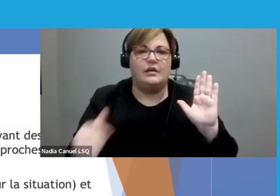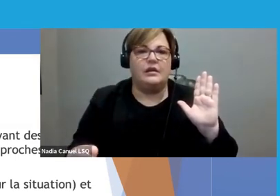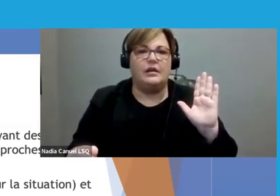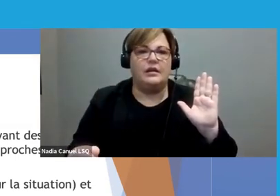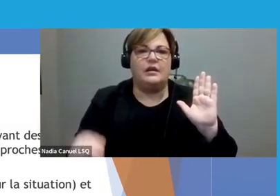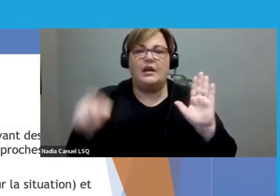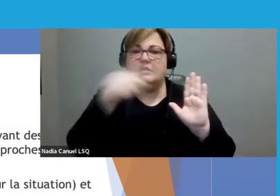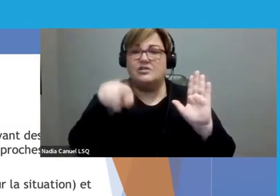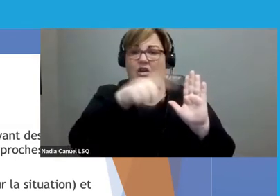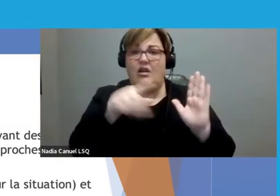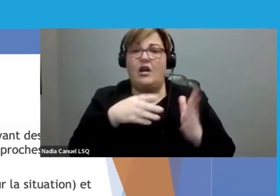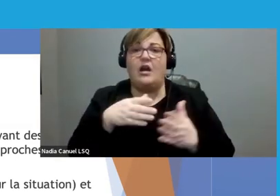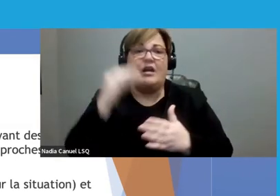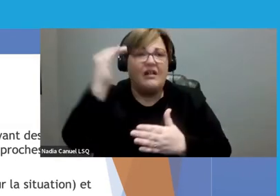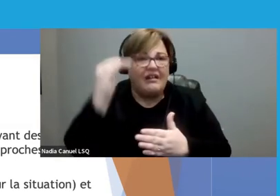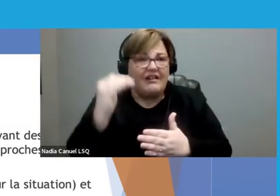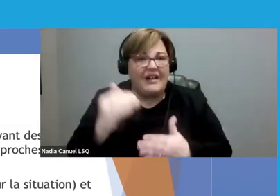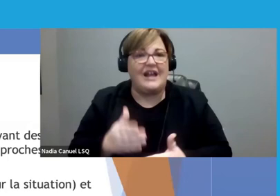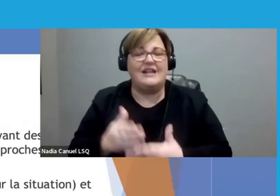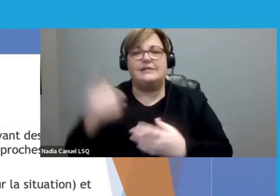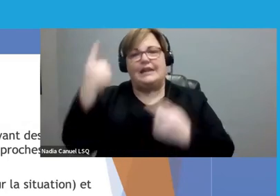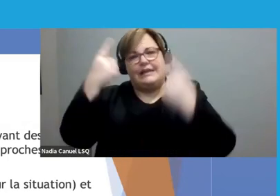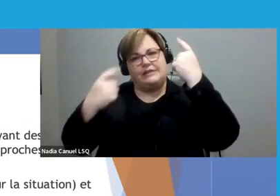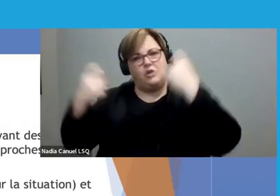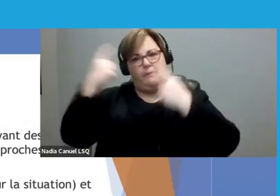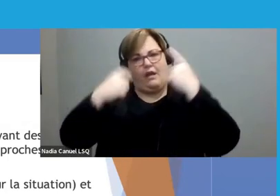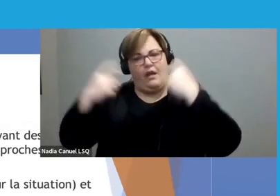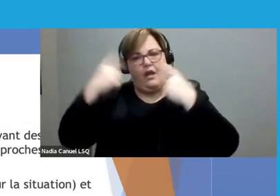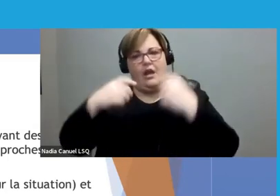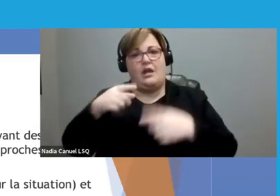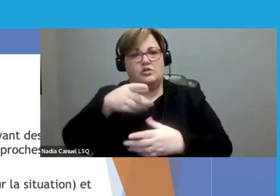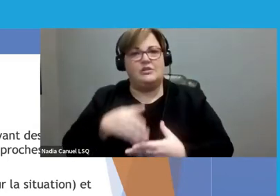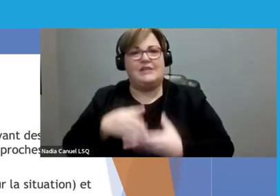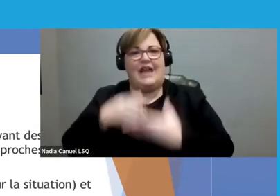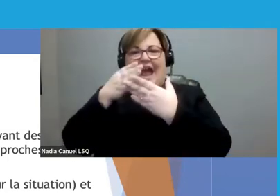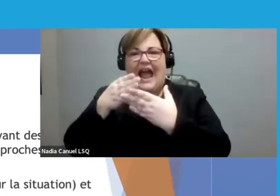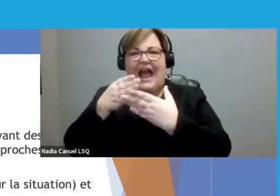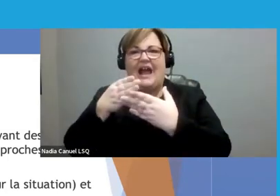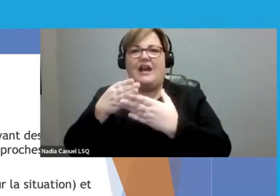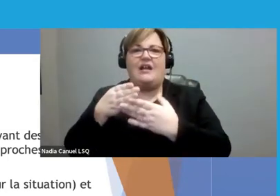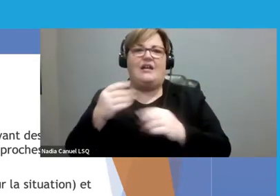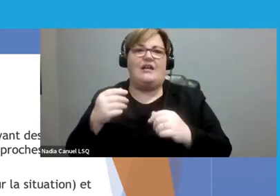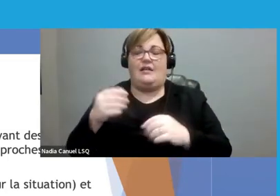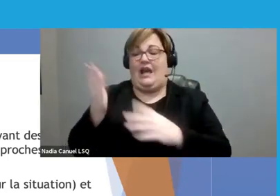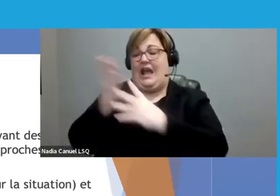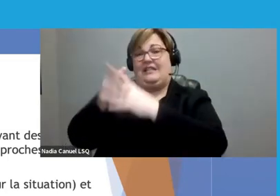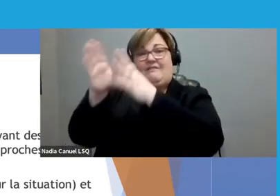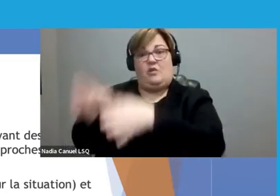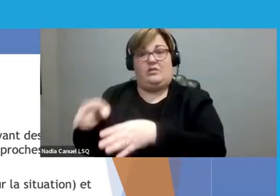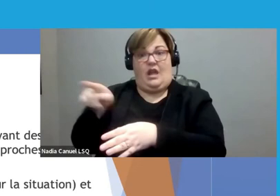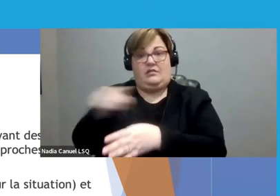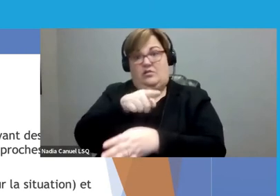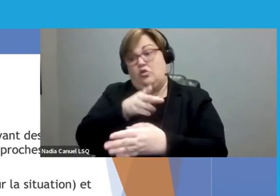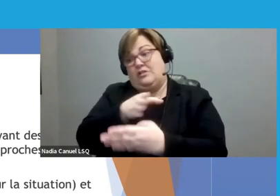qui aident, ce sont des questionnements qui aident les autonomes